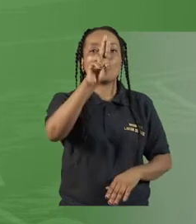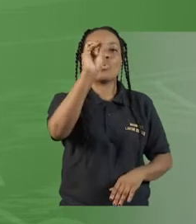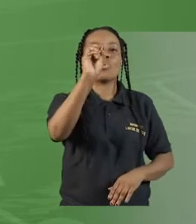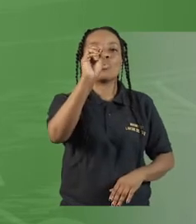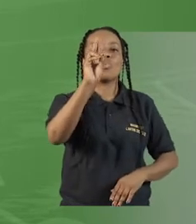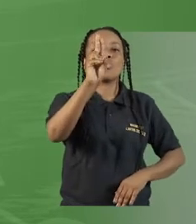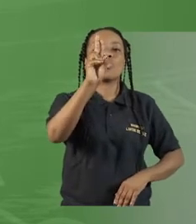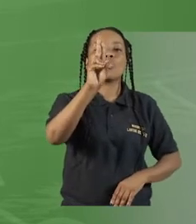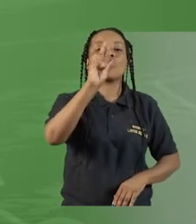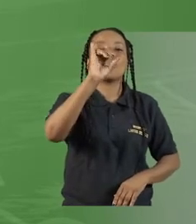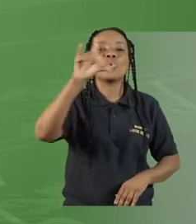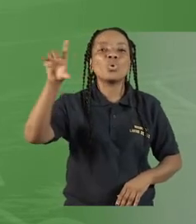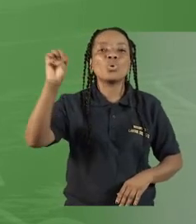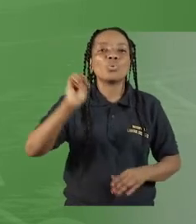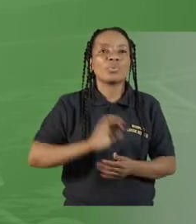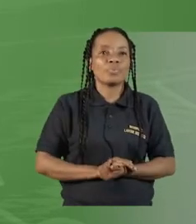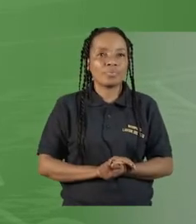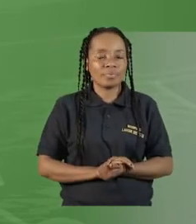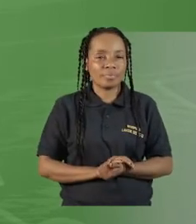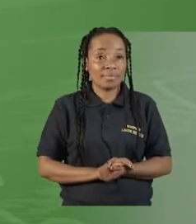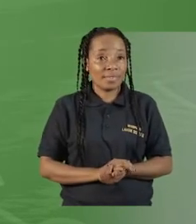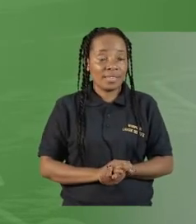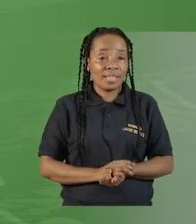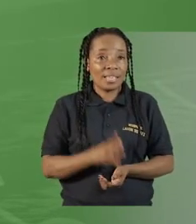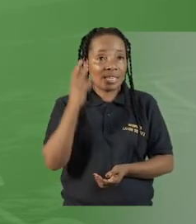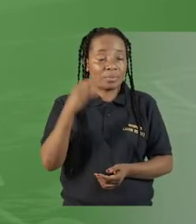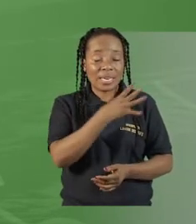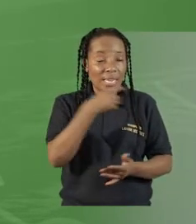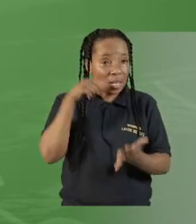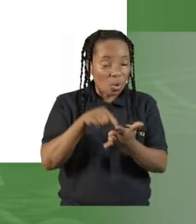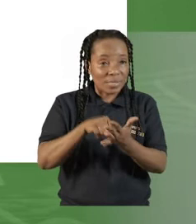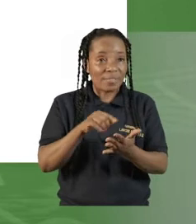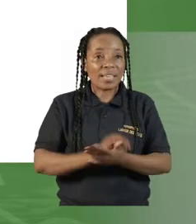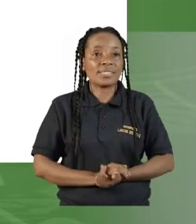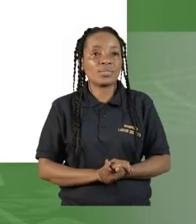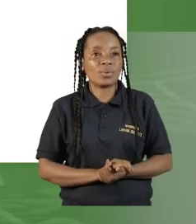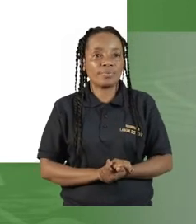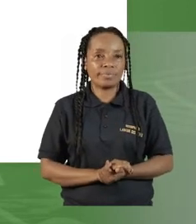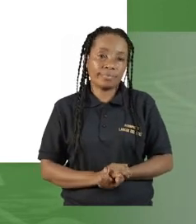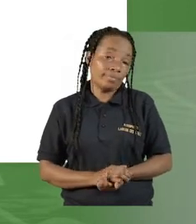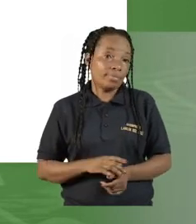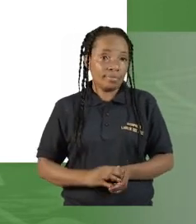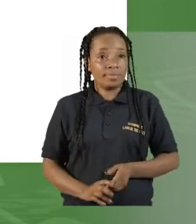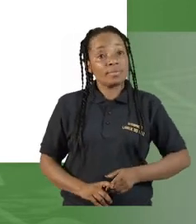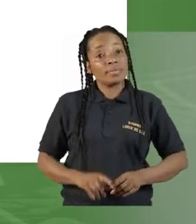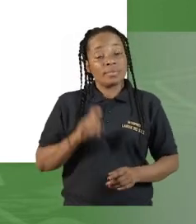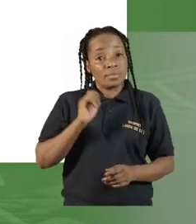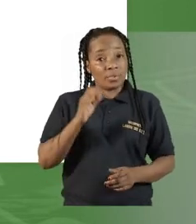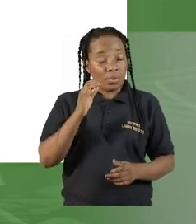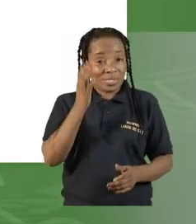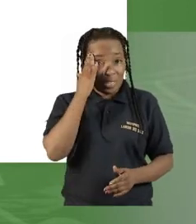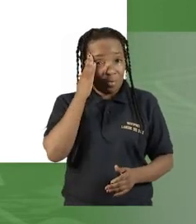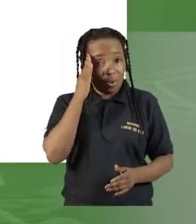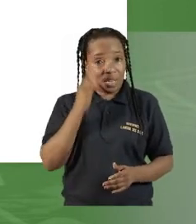1. Expérience et observation. Le dispositif de l'expérience est d'abord réalisé